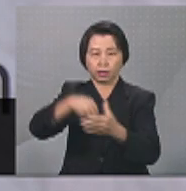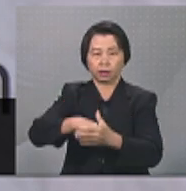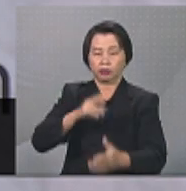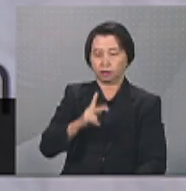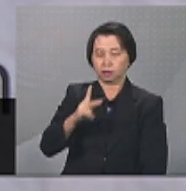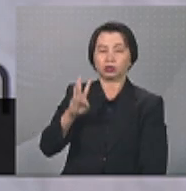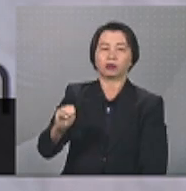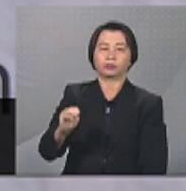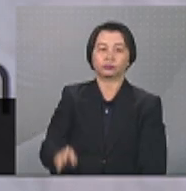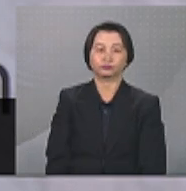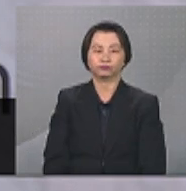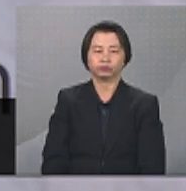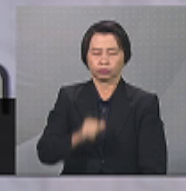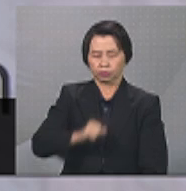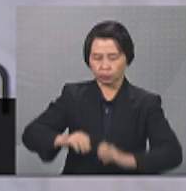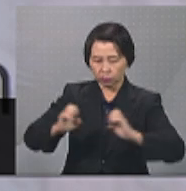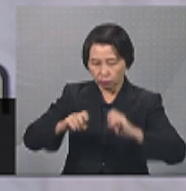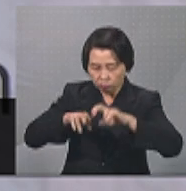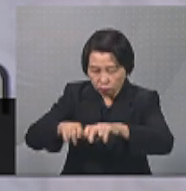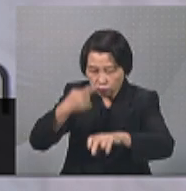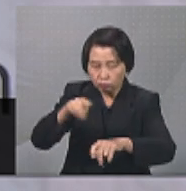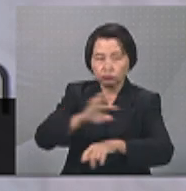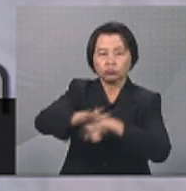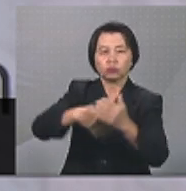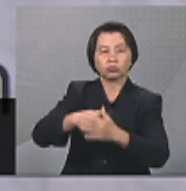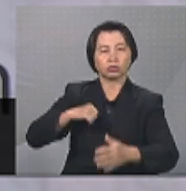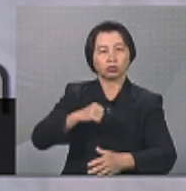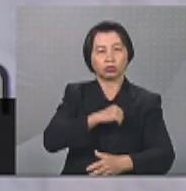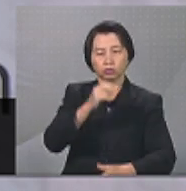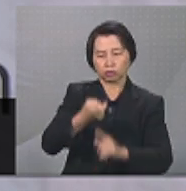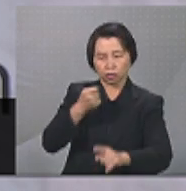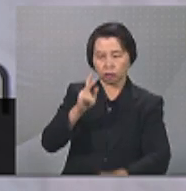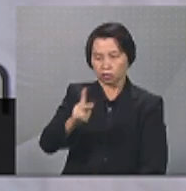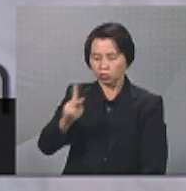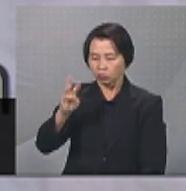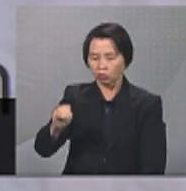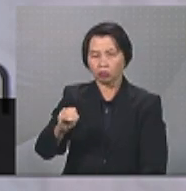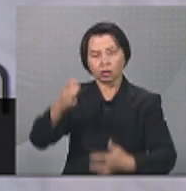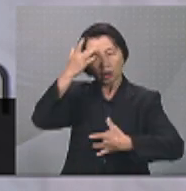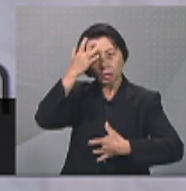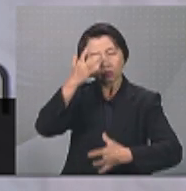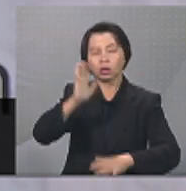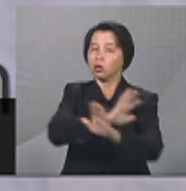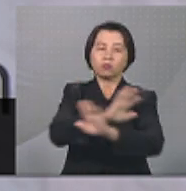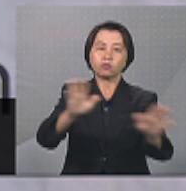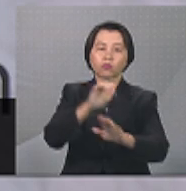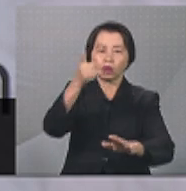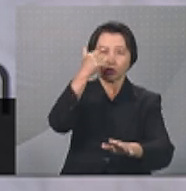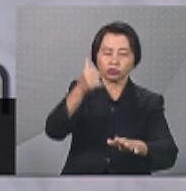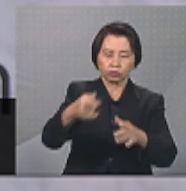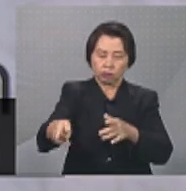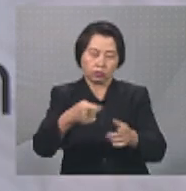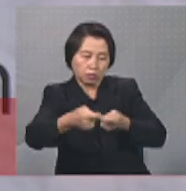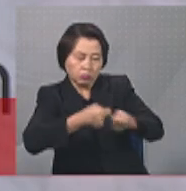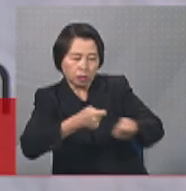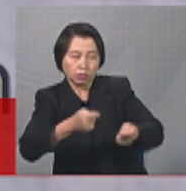Berdasarkan siasatan, punca jangkitan bagi kesemua anggota Kementerian Kesihatan ini bukan disebabkan oleh pengendalian kes